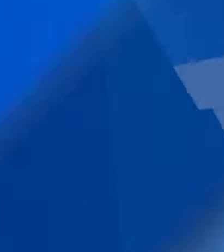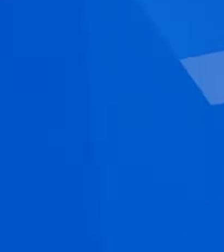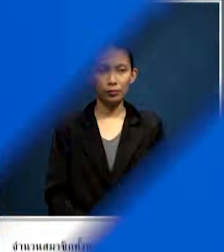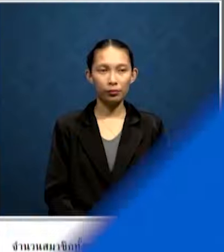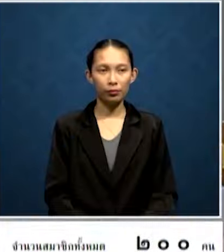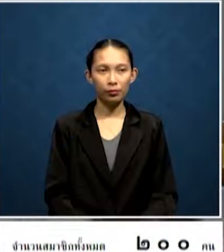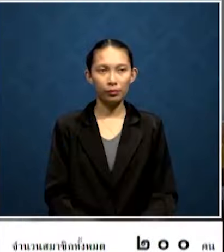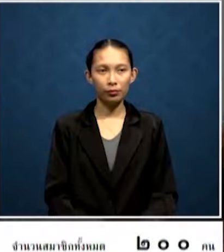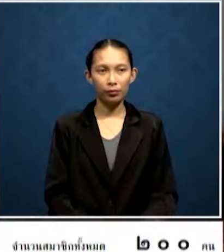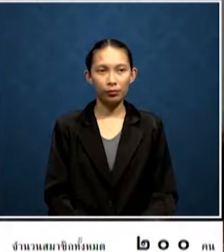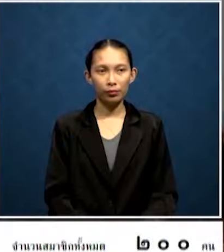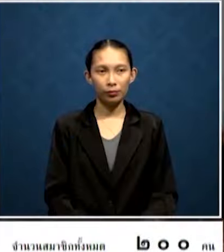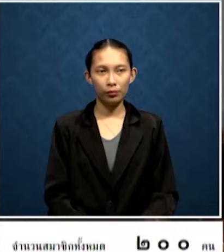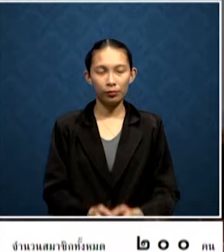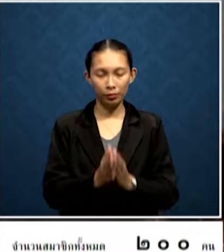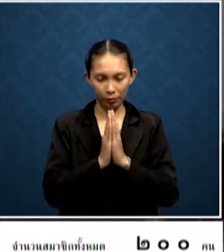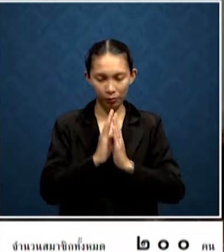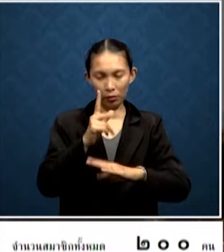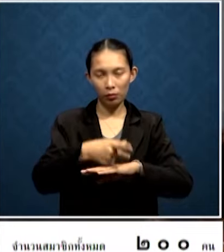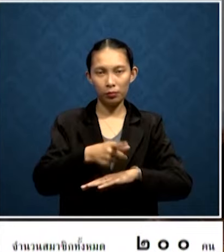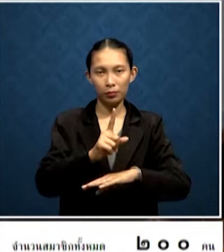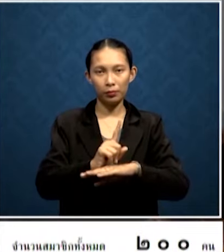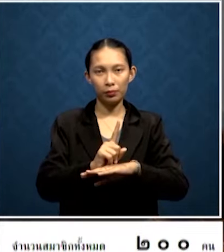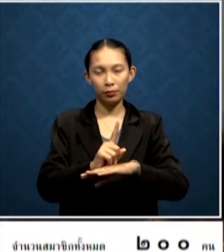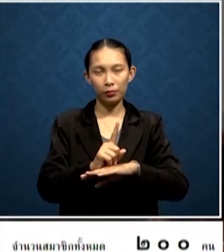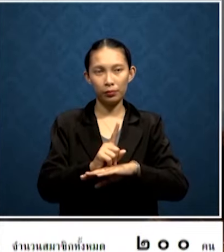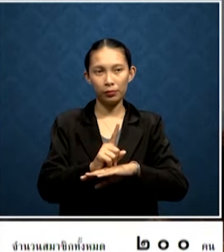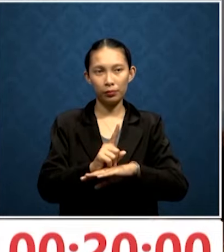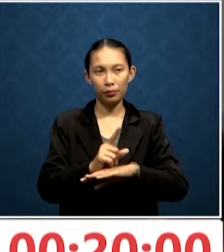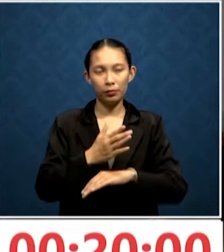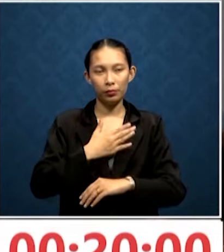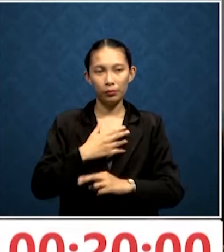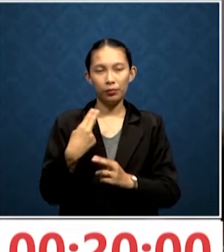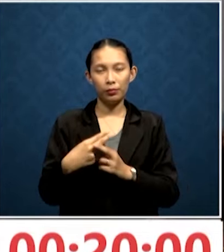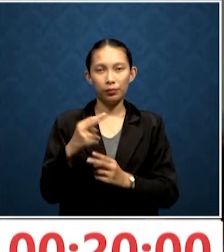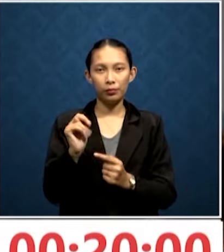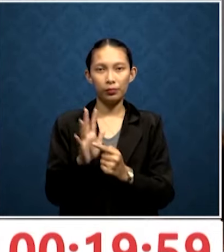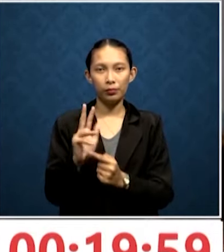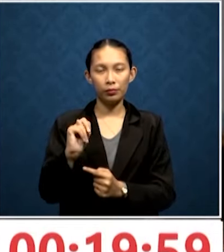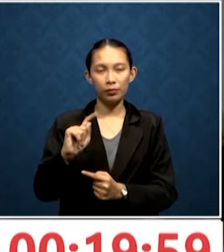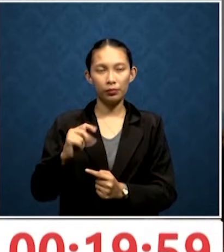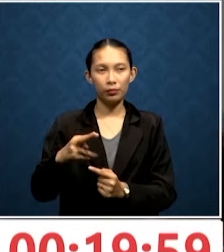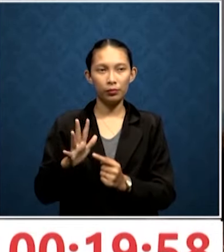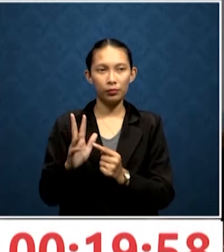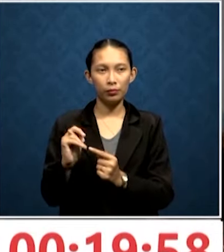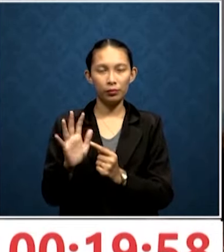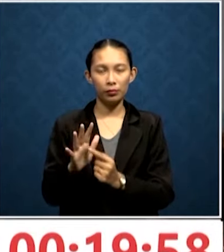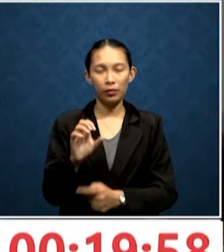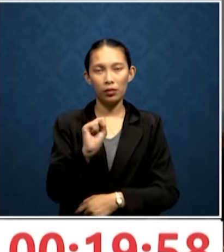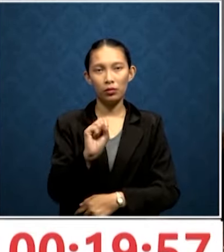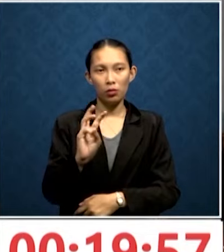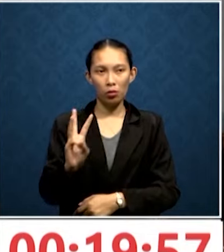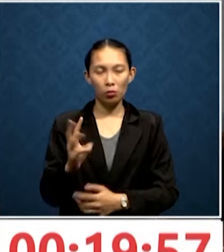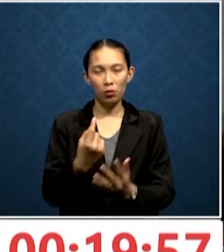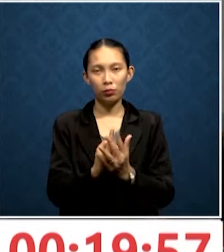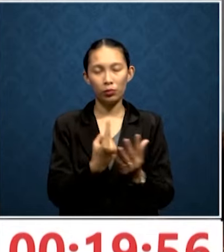ค่ะ เรียนท่านประธานสภาที่เคารพดิฉันนันทนานันทวโรภาสมาชิกวุฒิสภาผู้แทนป